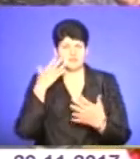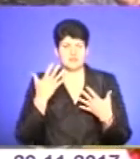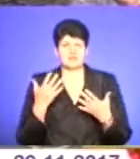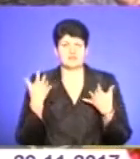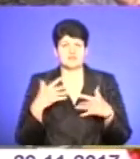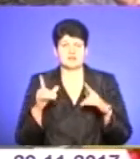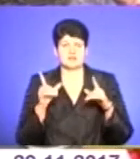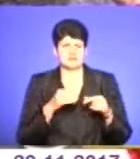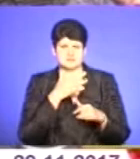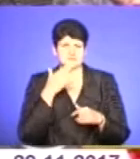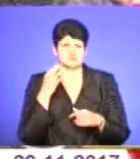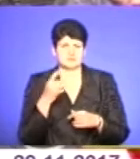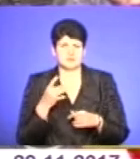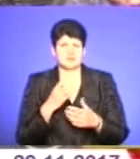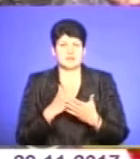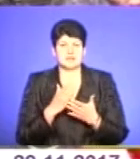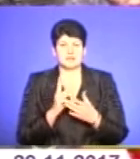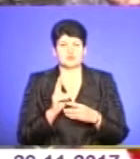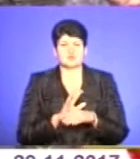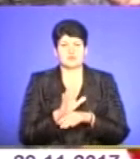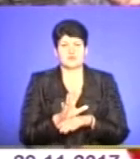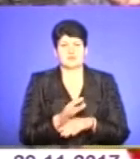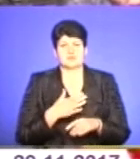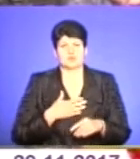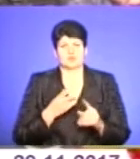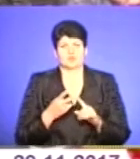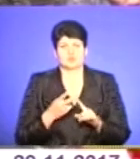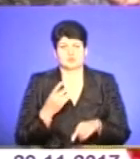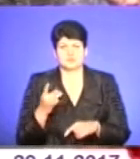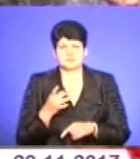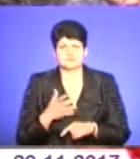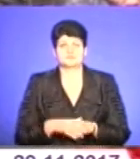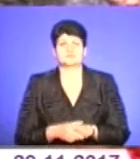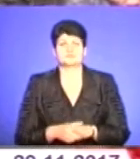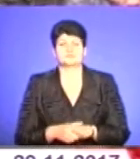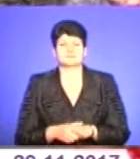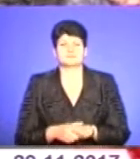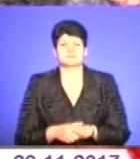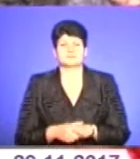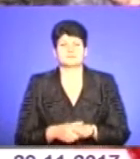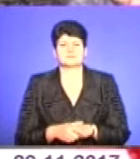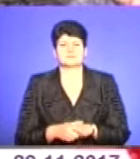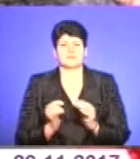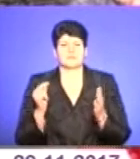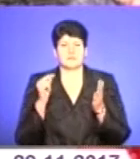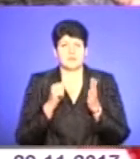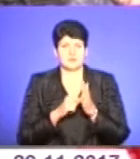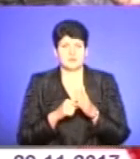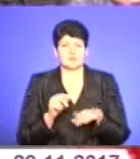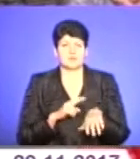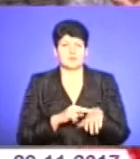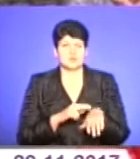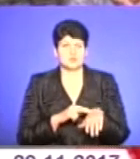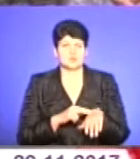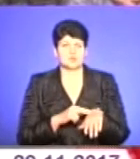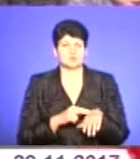по десятки раз, є такі, які відправляються зі мною другу. Так, потрапив в поліцію з другом своїм,